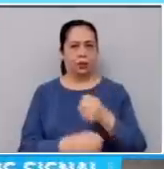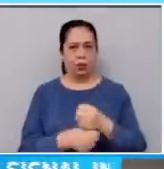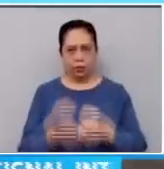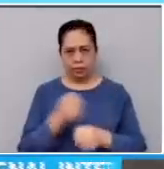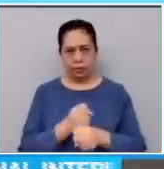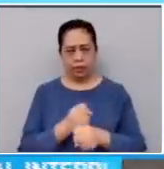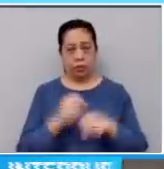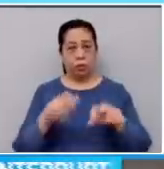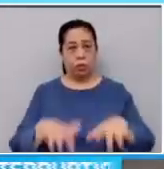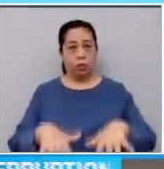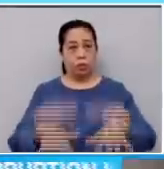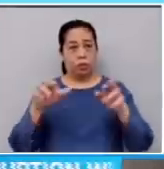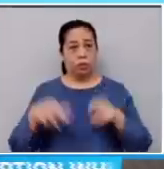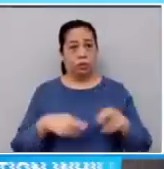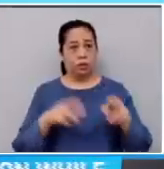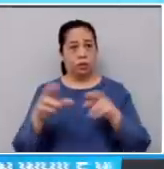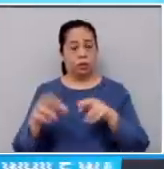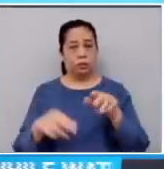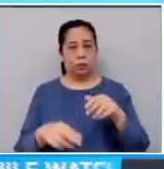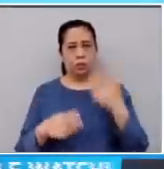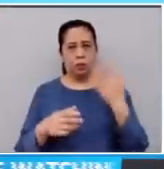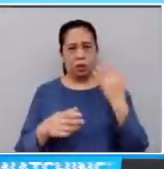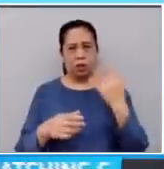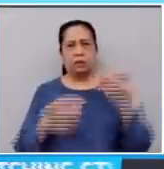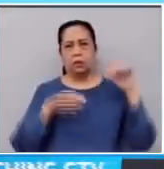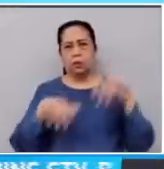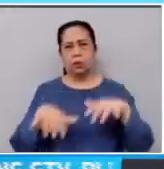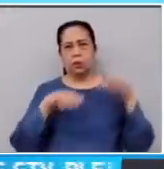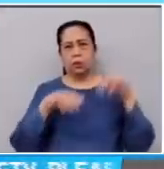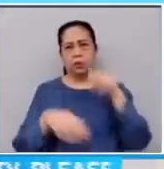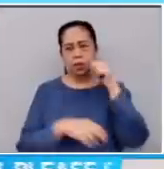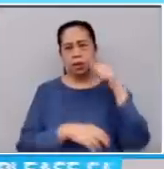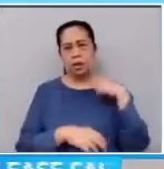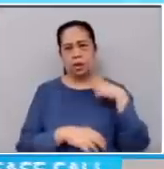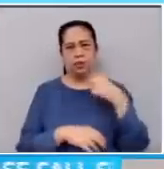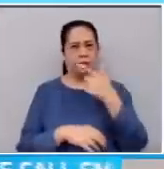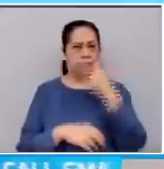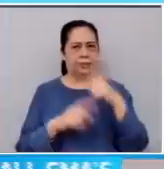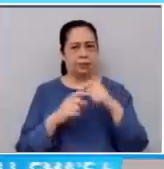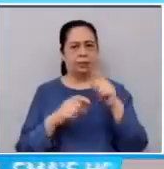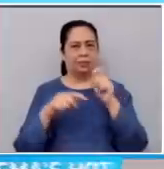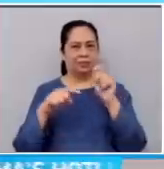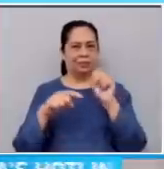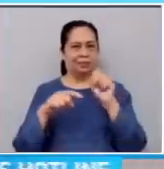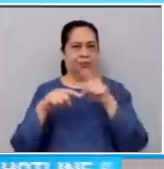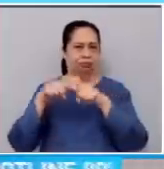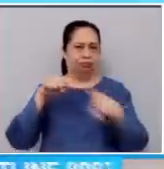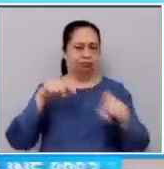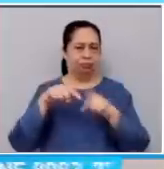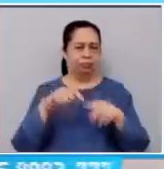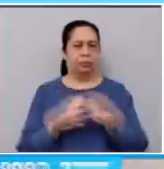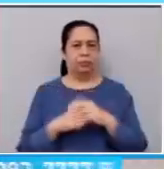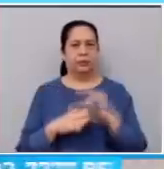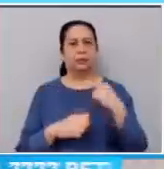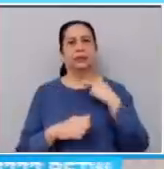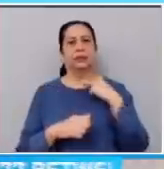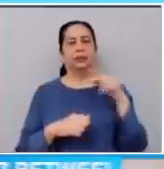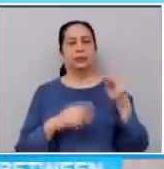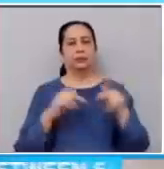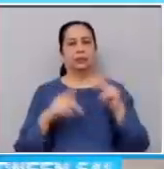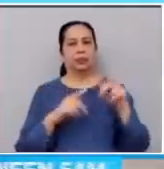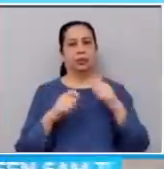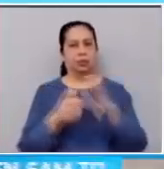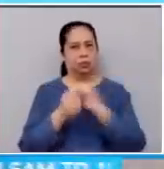ilog ng Taplan kasunod ng malakas na pag-ulan kahapon dulot ng thunderstorm. Stranded tuloy ang mga residenteng patawid sana sa